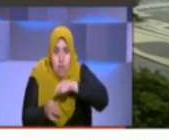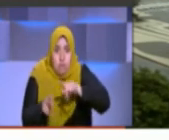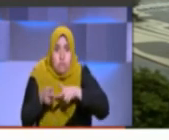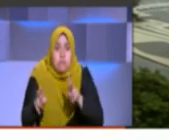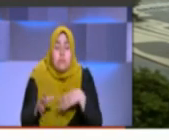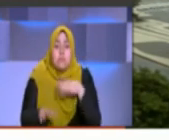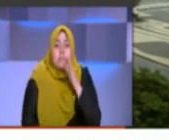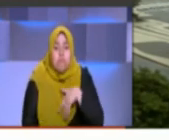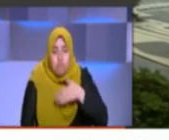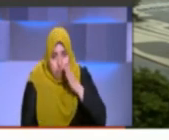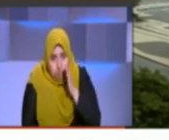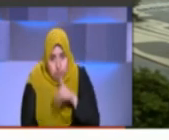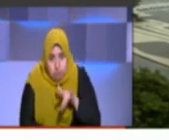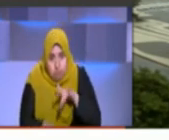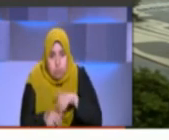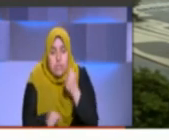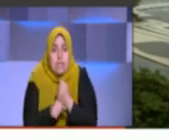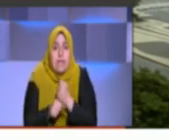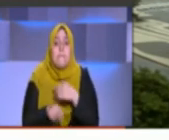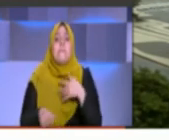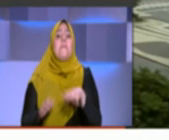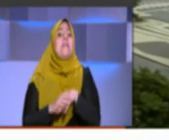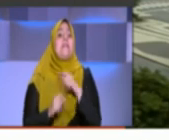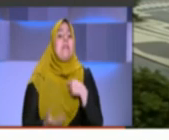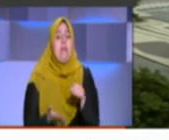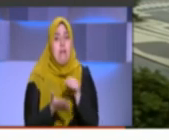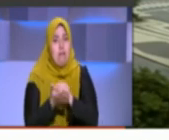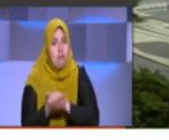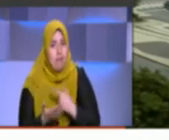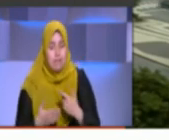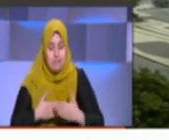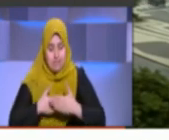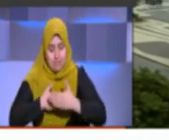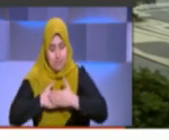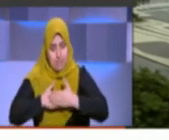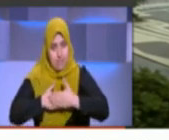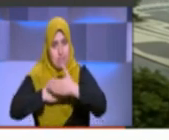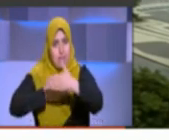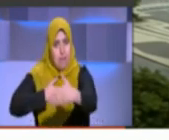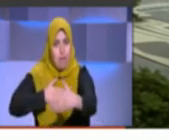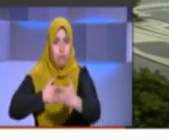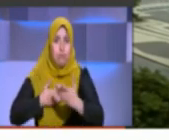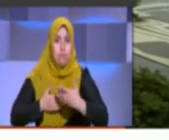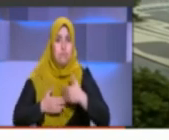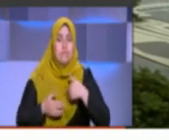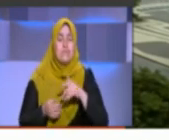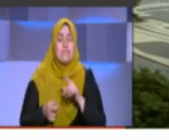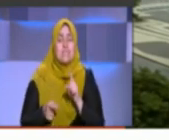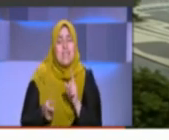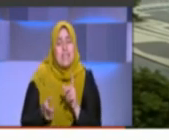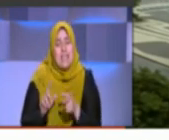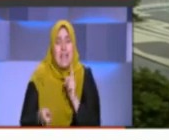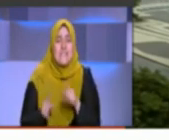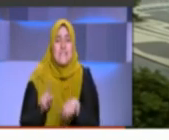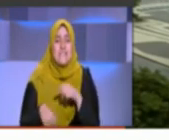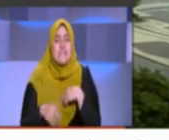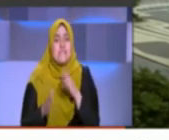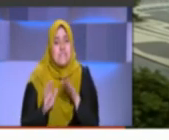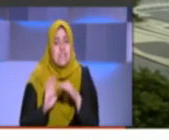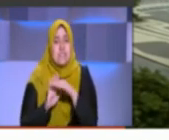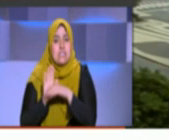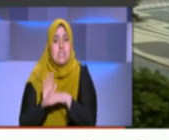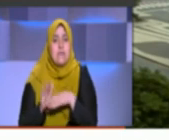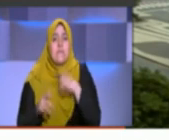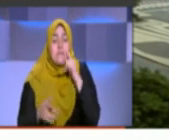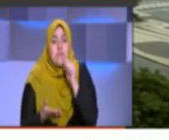نحققها، ان احنا بنعمل اجراءات تباعد اجتماعي الى حد ما بننجح فيها، الى حد كبير في التزام، الى حد كبير